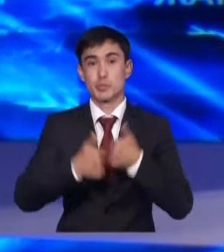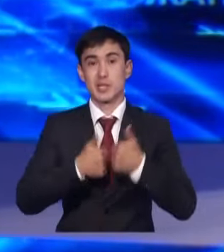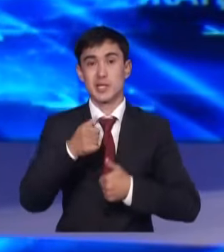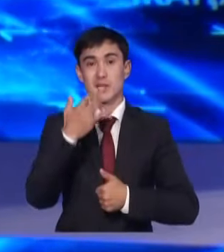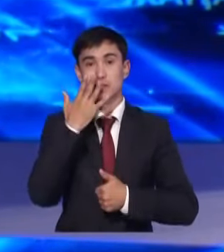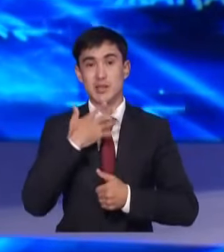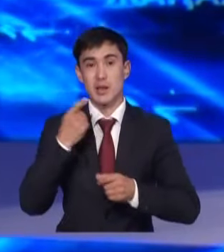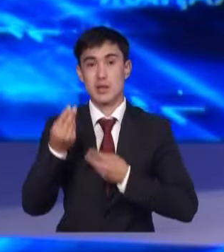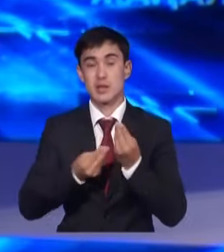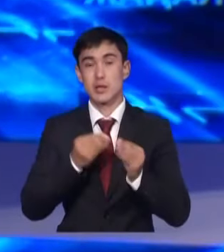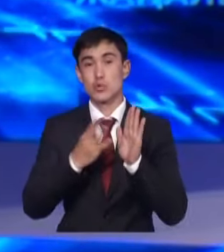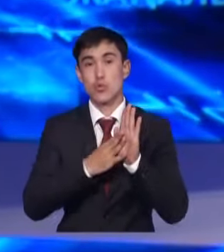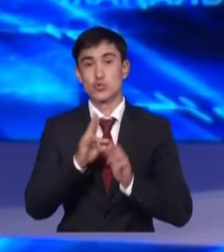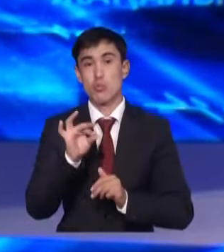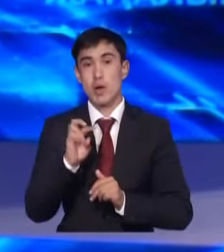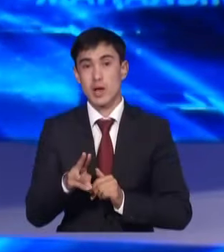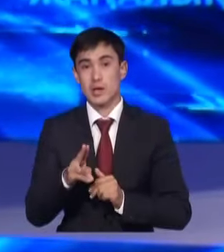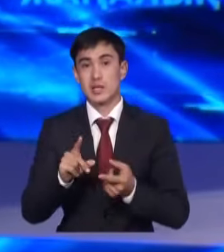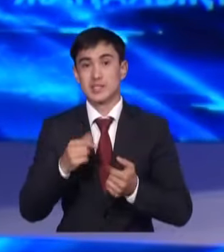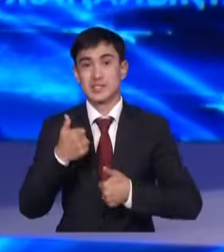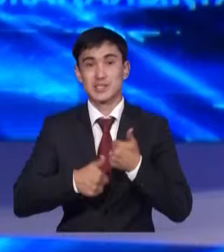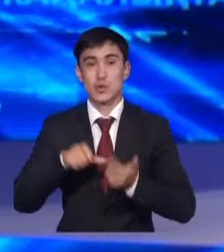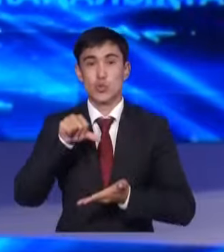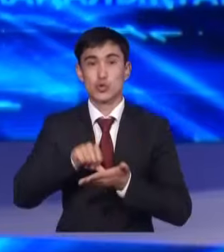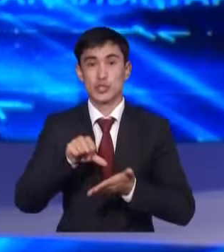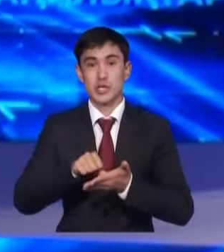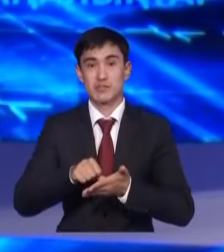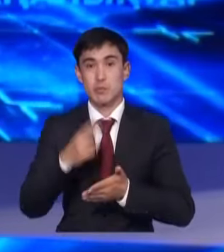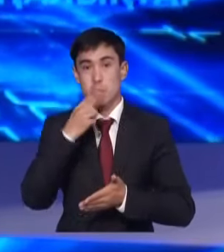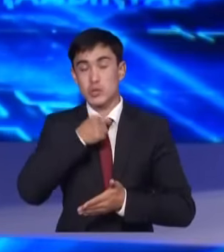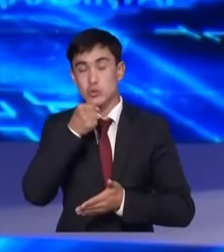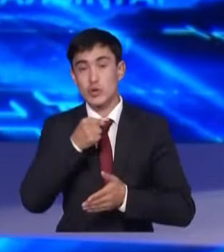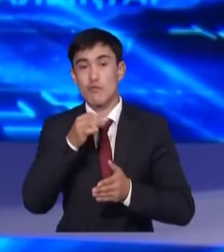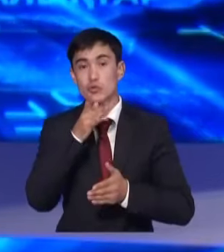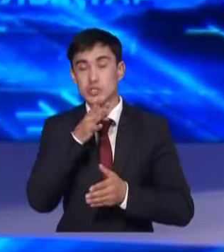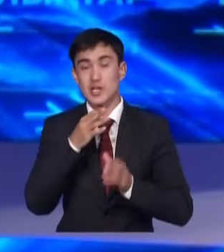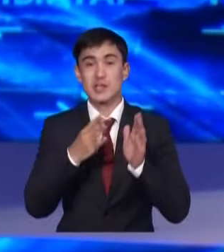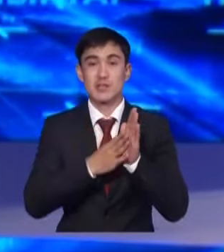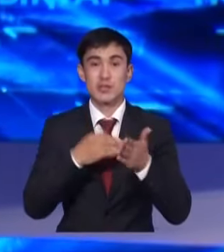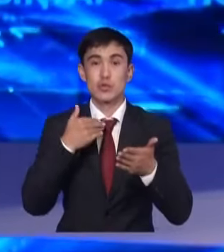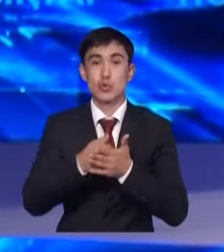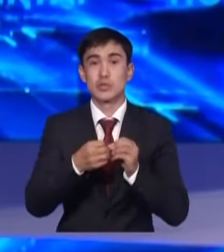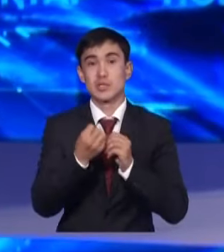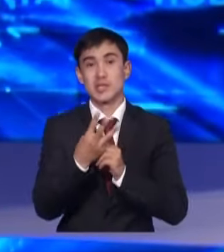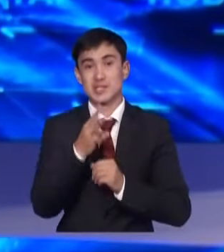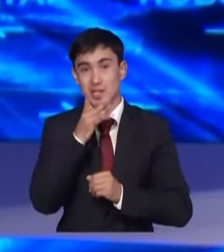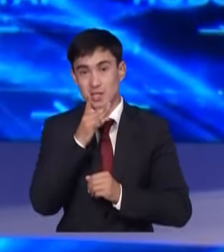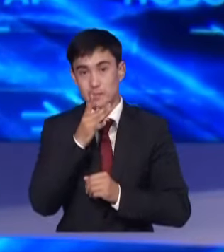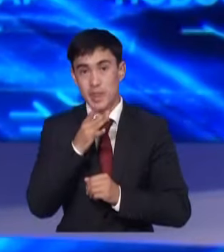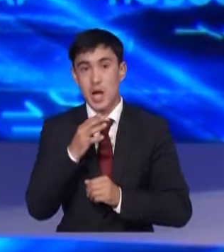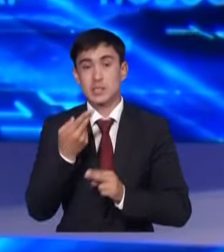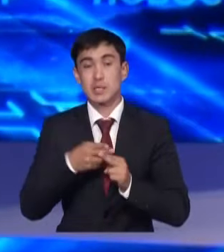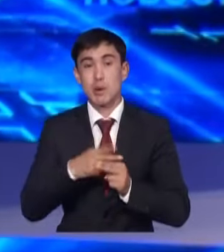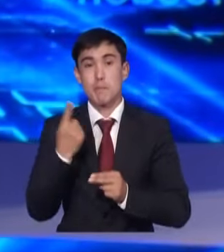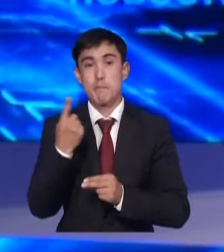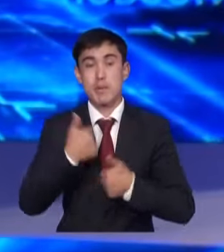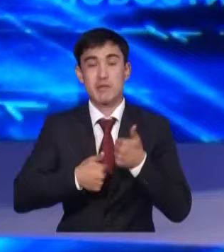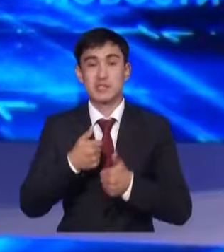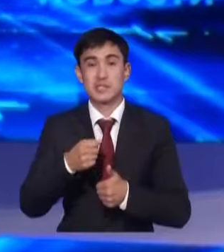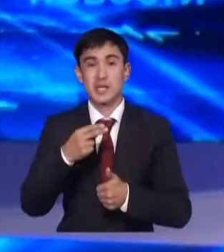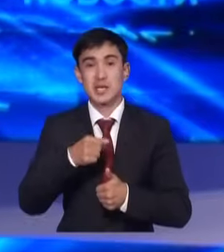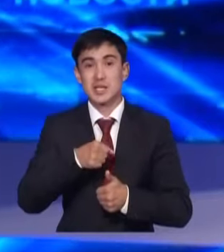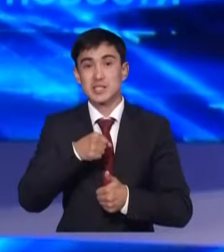чемпионат по национальной игре «Тоғызқұмалақ». В состязании принимают участие подростки в возрасте от 9 до 13 лет. А само